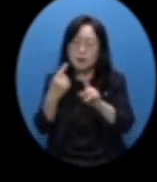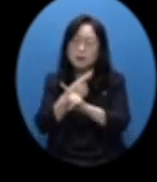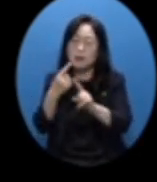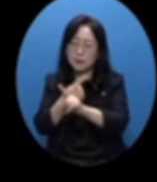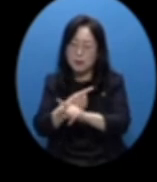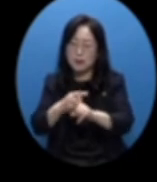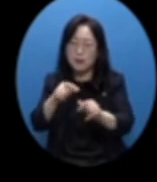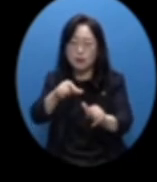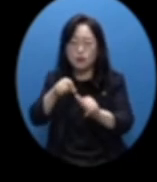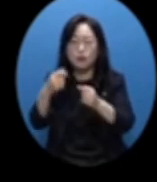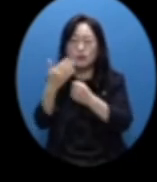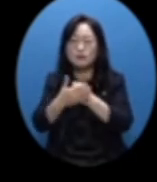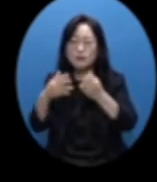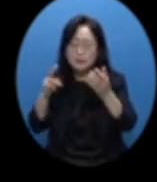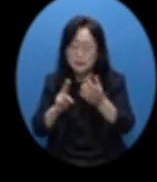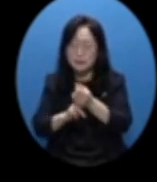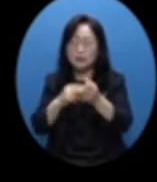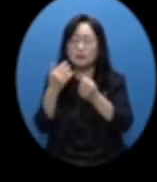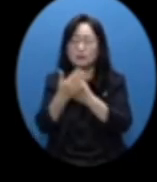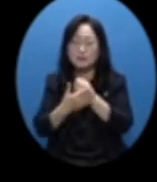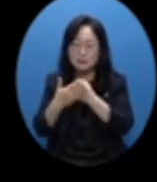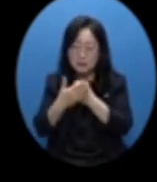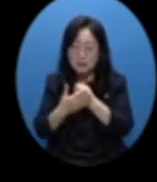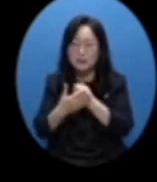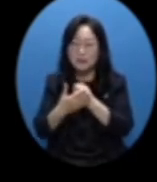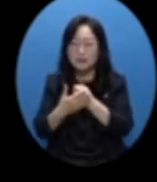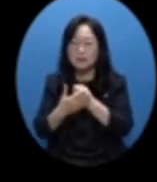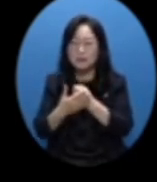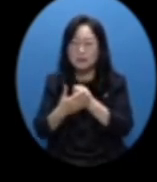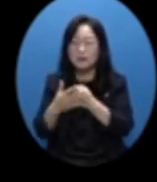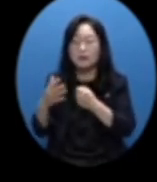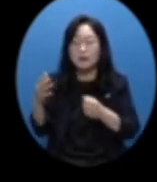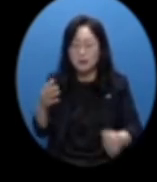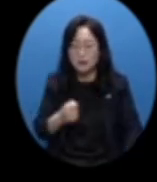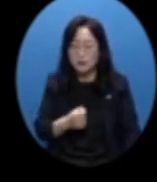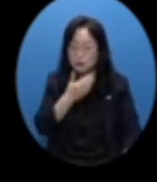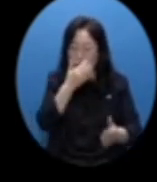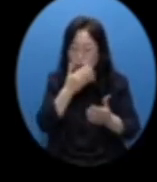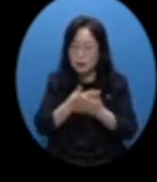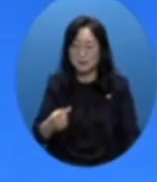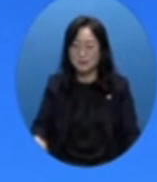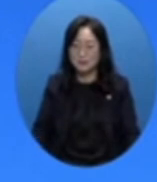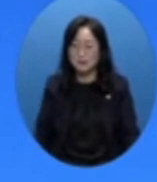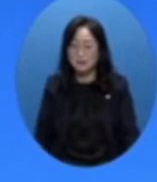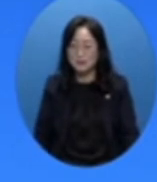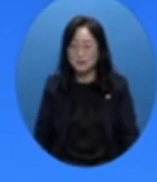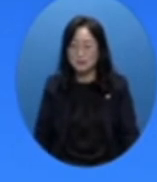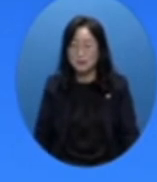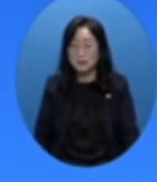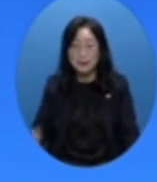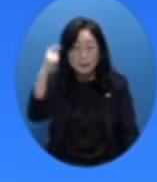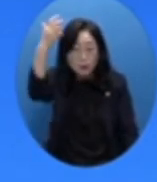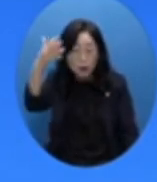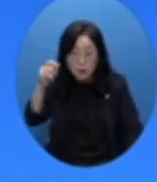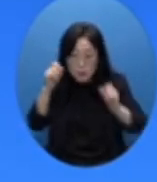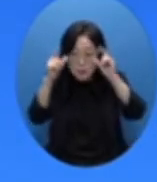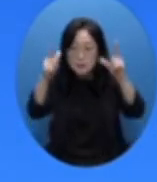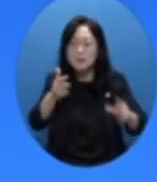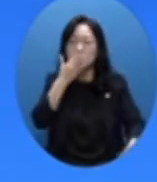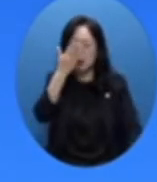은혜를 기적의 은혜를 가져오는 괜찮 송이 되기를 바랍니다 여행은 어떻게 되는